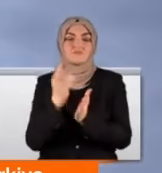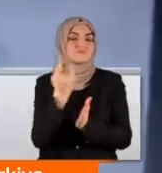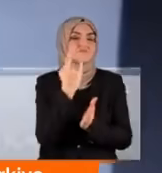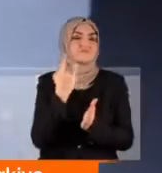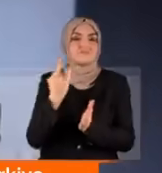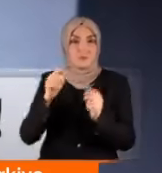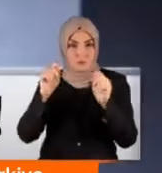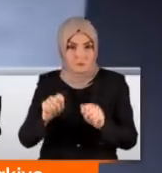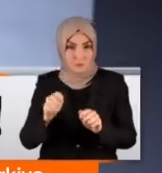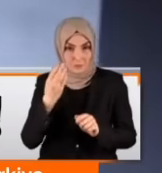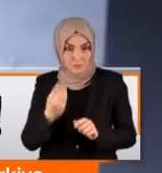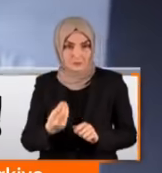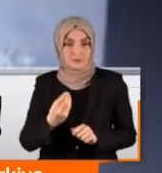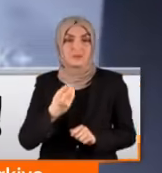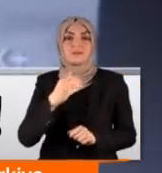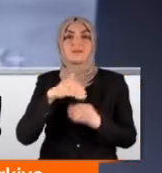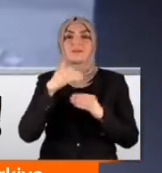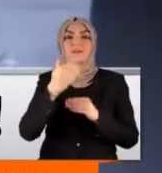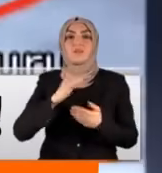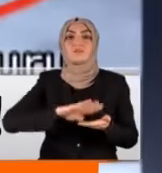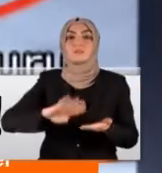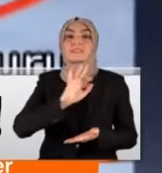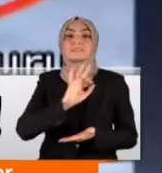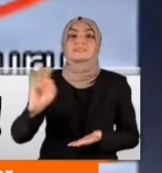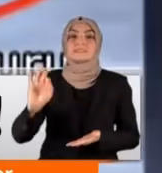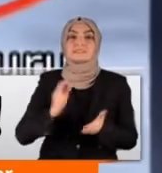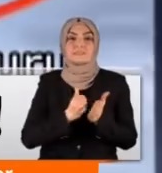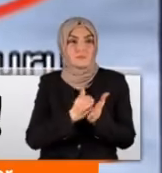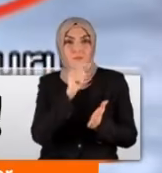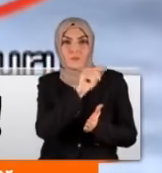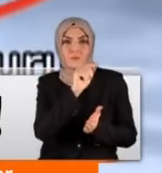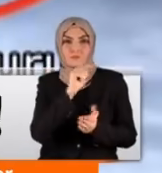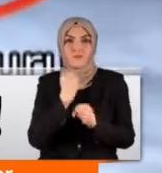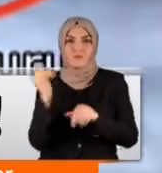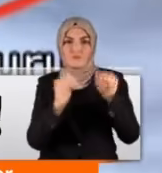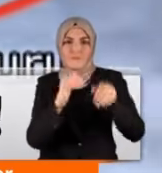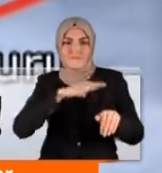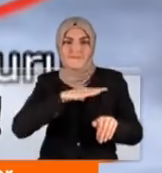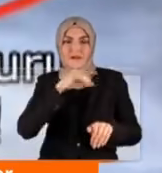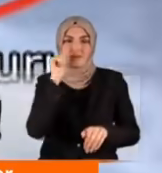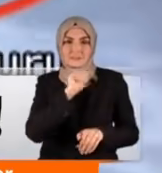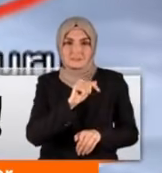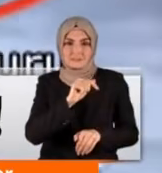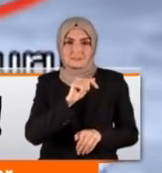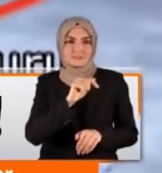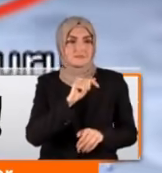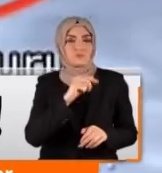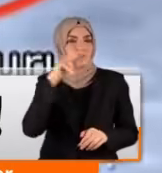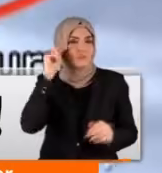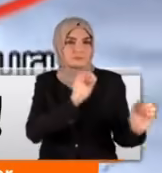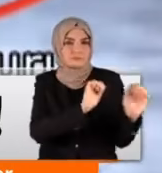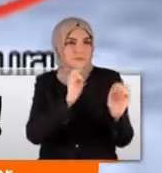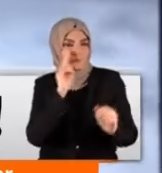Yunanistan Sahil Güvenliği tarafından Türk karasularına gerektiğini tespit etti ve o anları ait görüntüleri